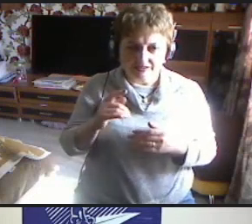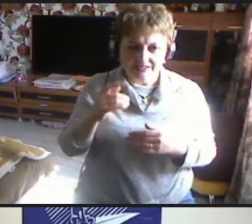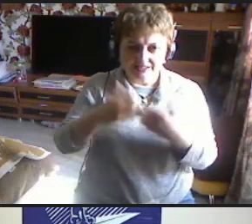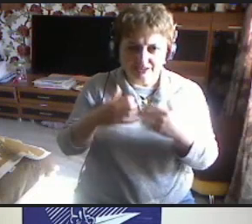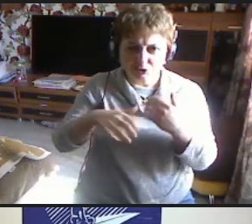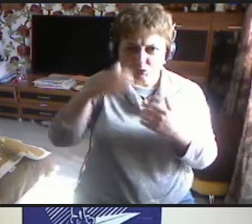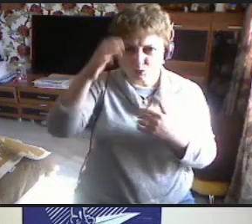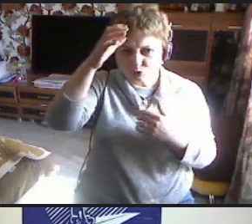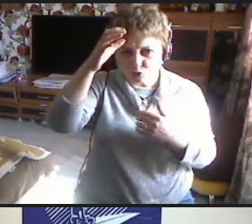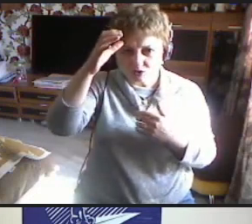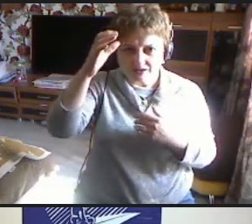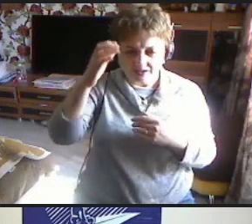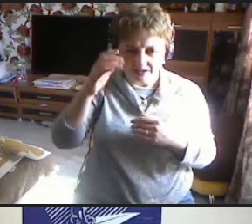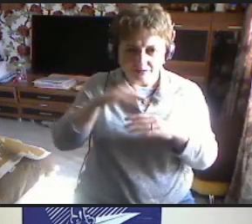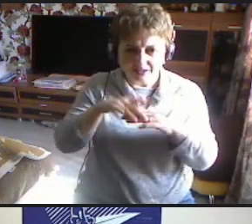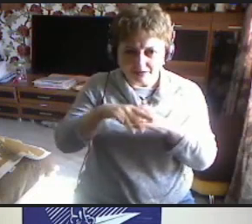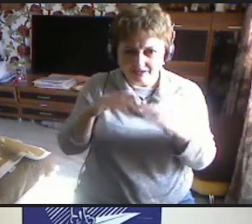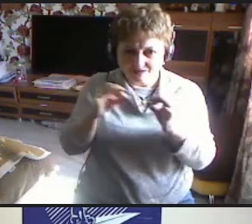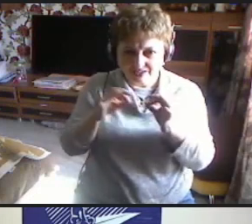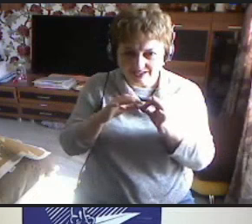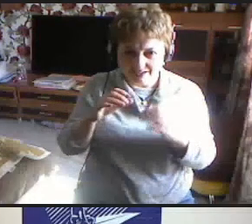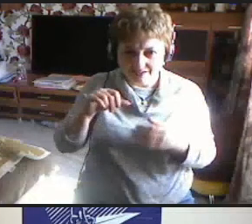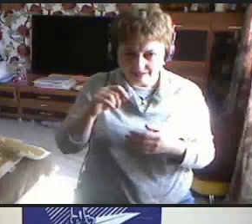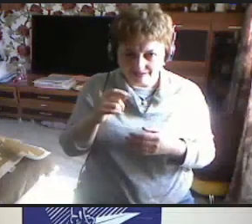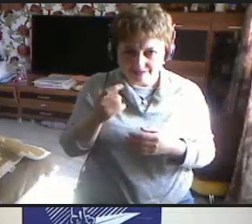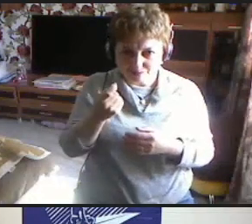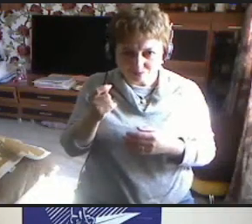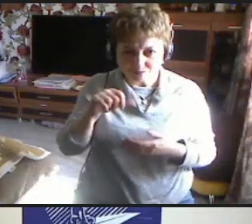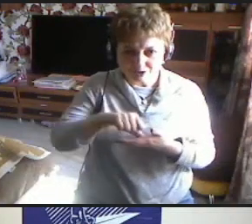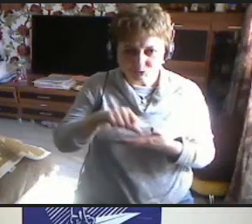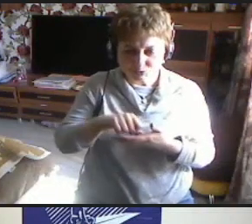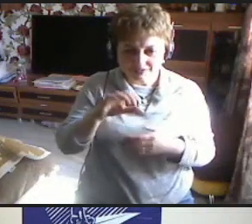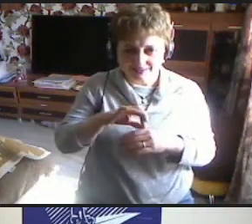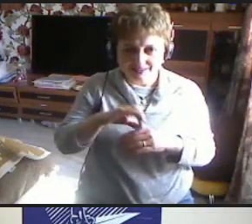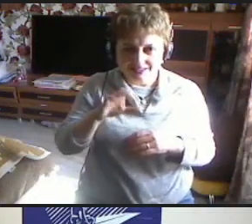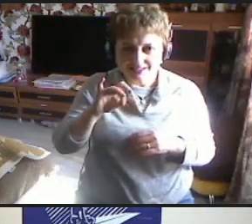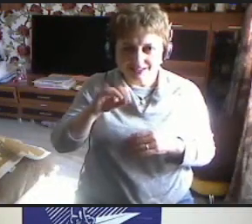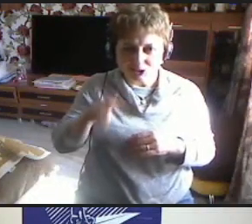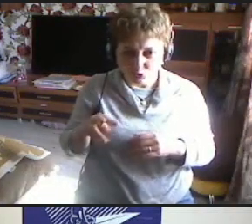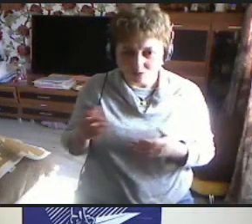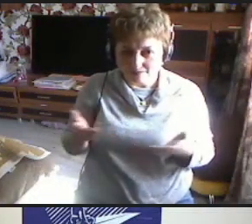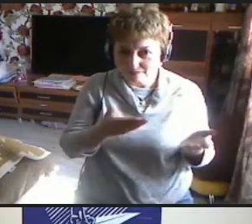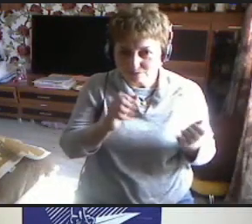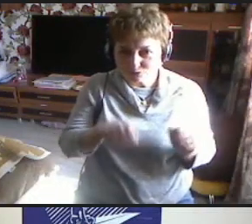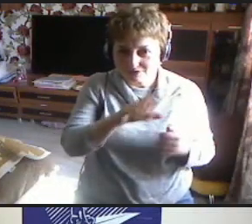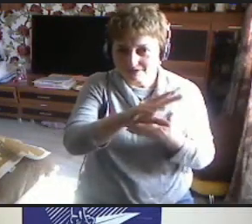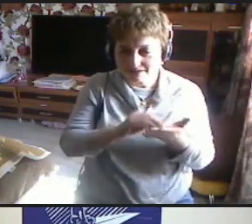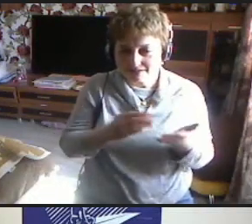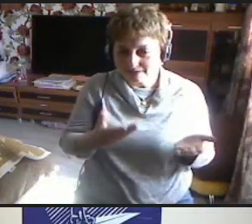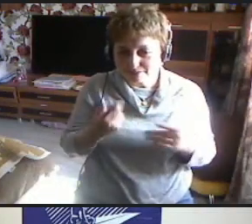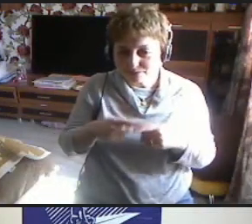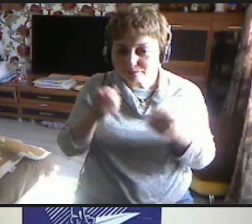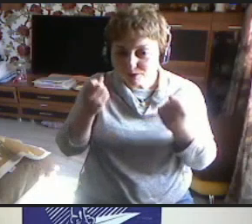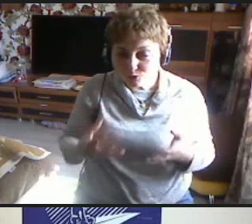физиков, ну, да, синдром присутствовал. Стивен Хокинг. Да, ради бога. Поэтому просто покажите,